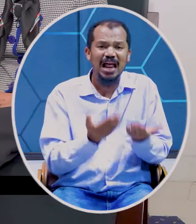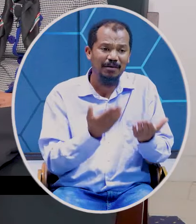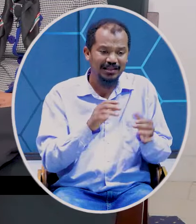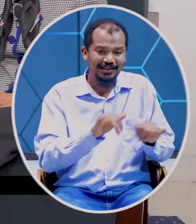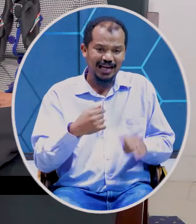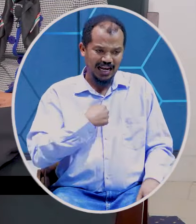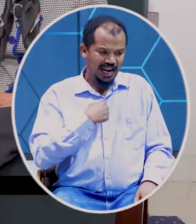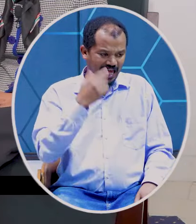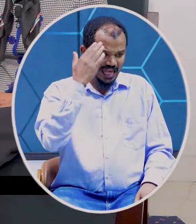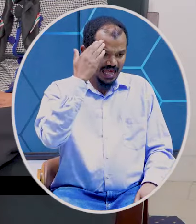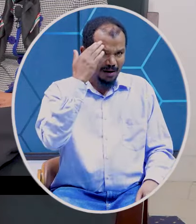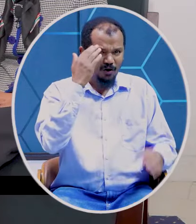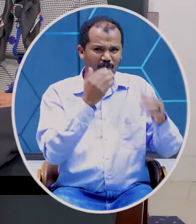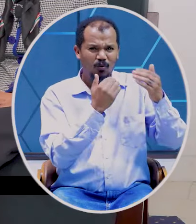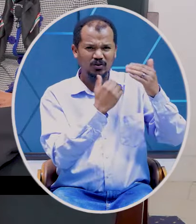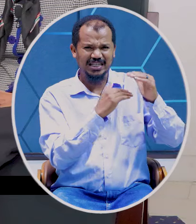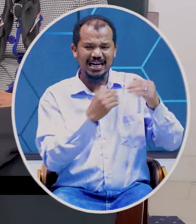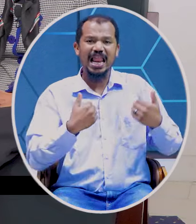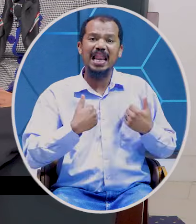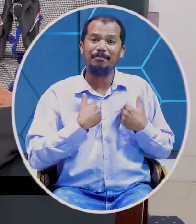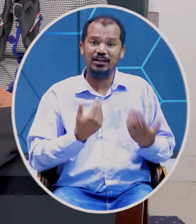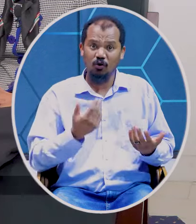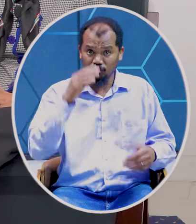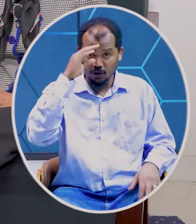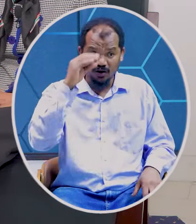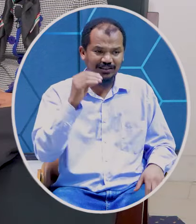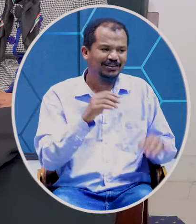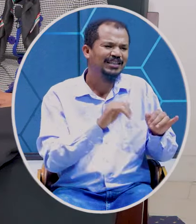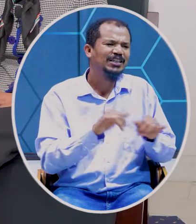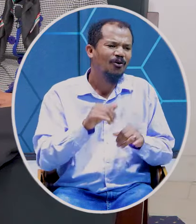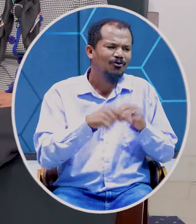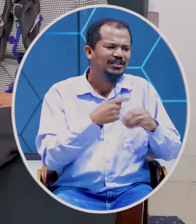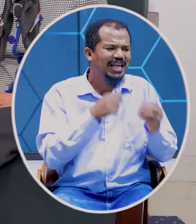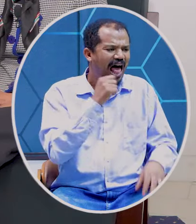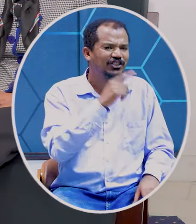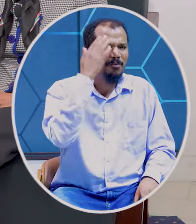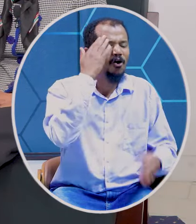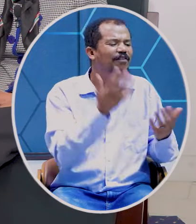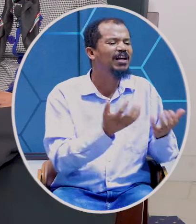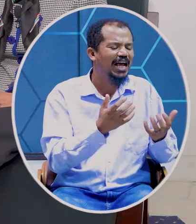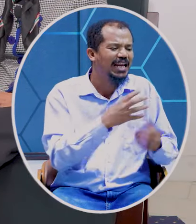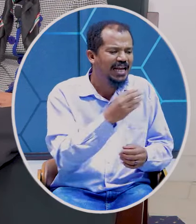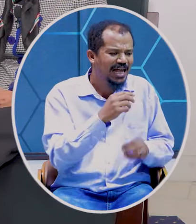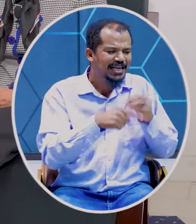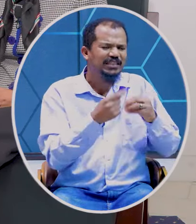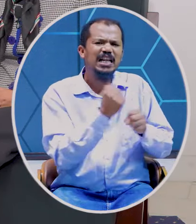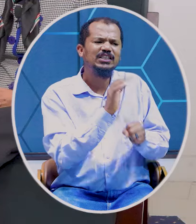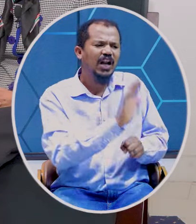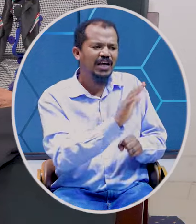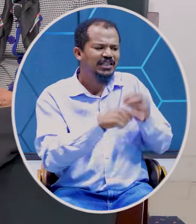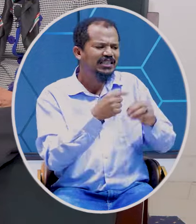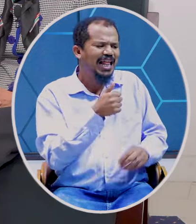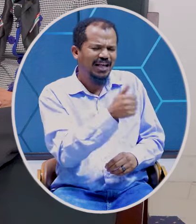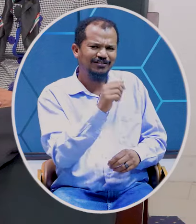ምናልባትም እንደኔ ደግሞ የማወቅ ውስንነት ላለባቸው ሰዎች እንደው ስለ አንቺ ማወቅ እንፈልጋለን እና ስለ ስራሽ፣